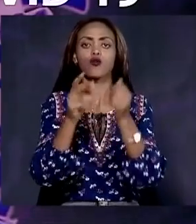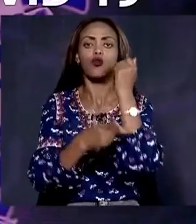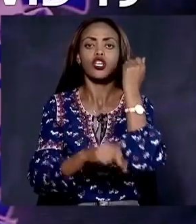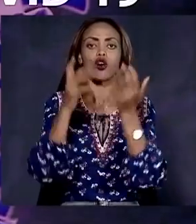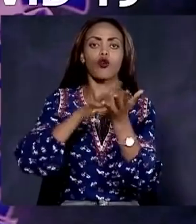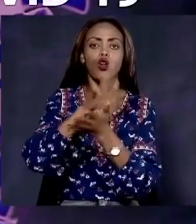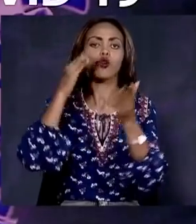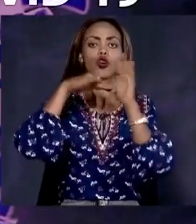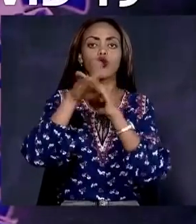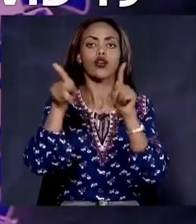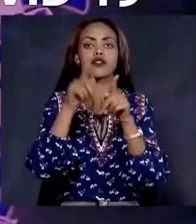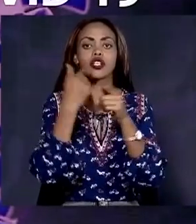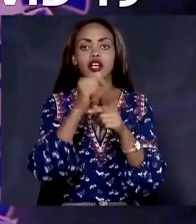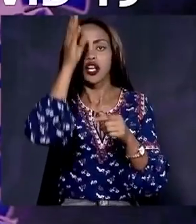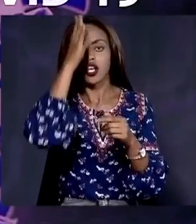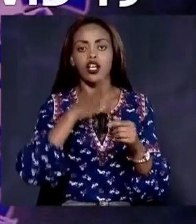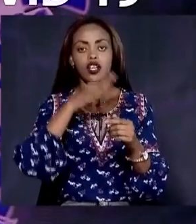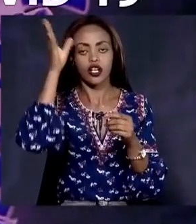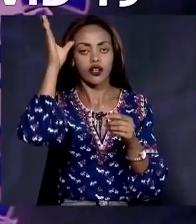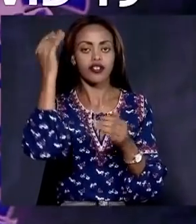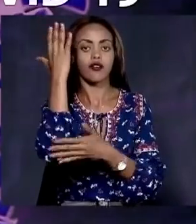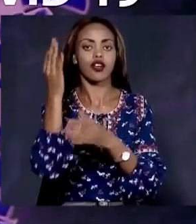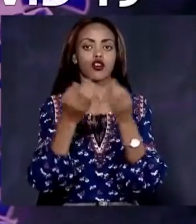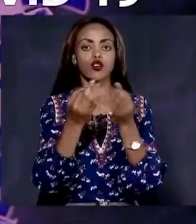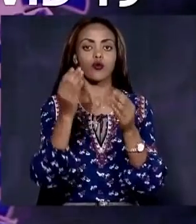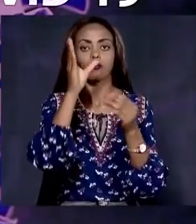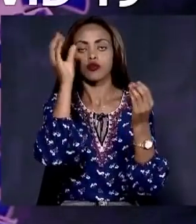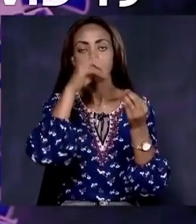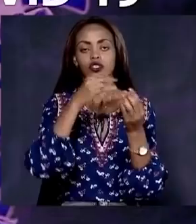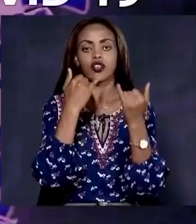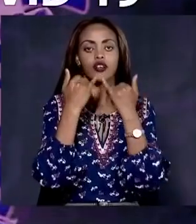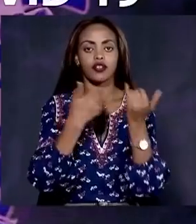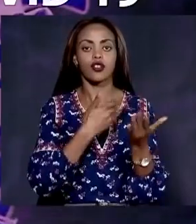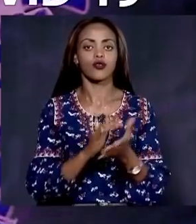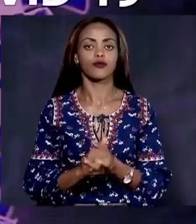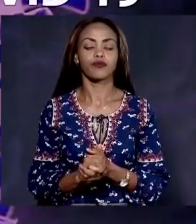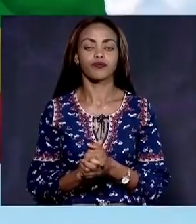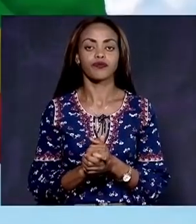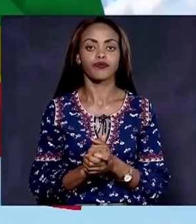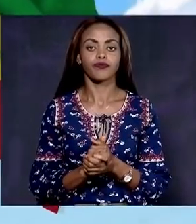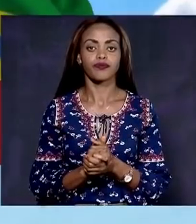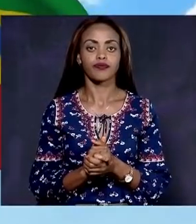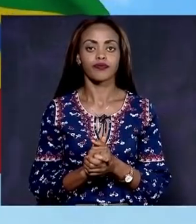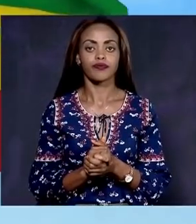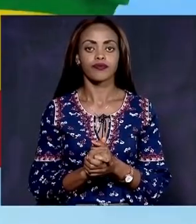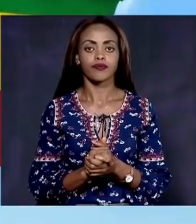ابال بیت مخرت وکل تزبی ایتا قبرگ زیبیر رعا گالیت ام هیلایت دل تو سخلو